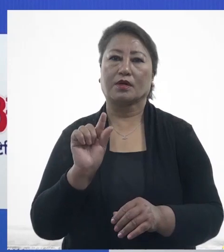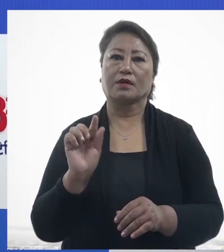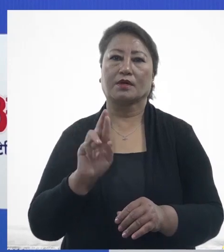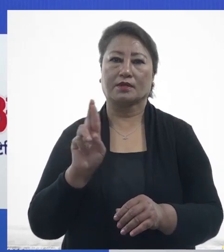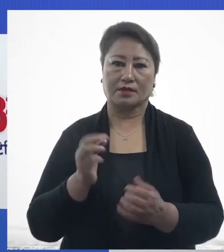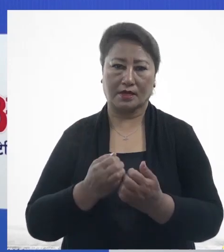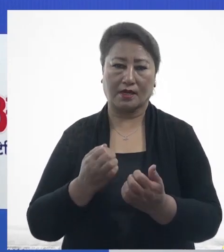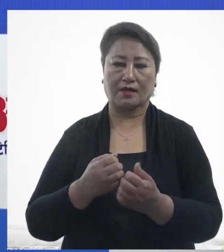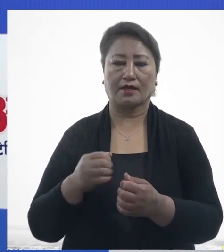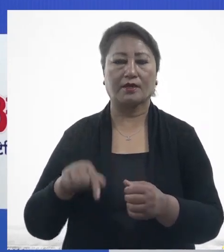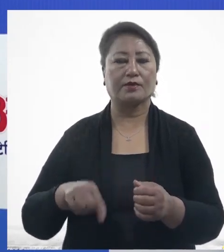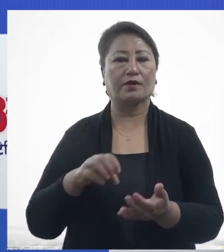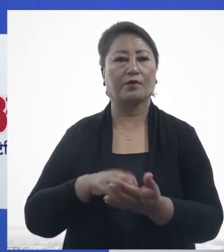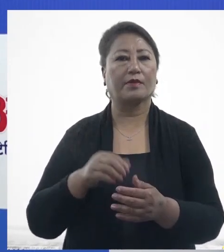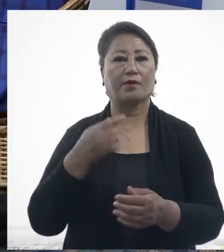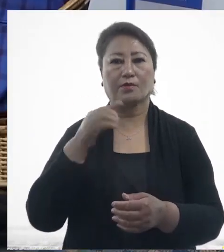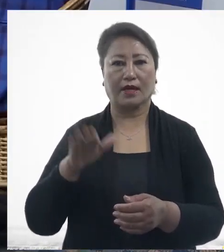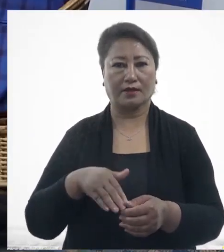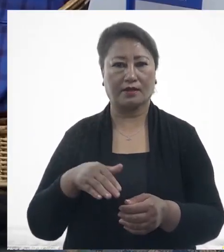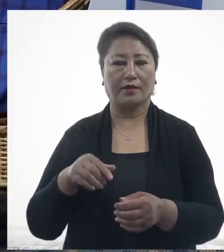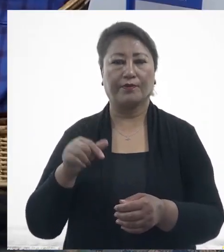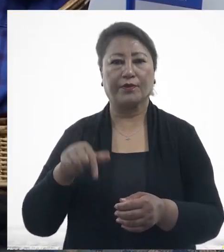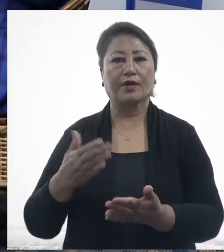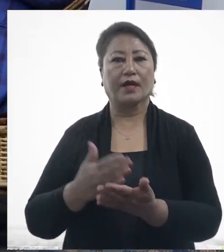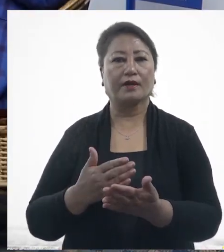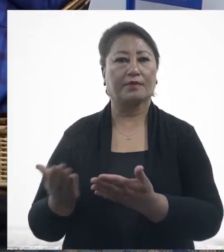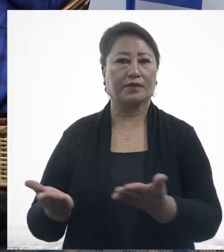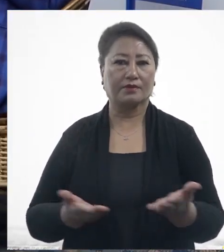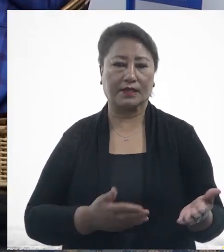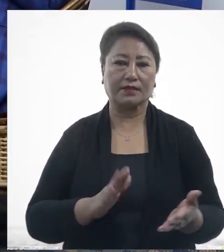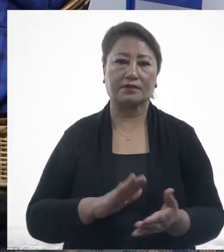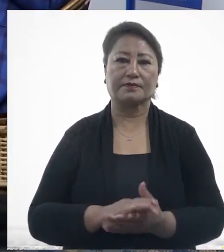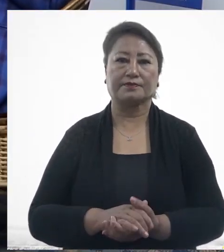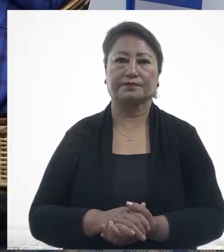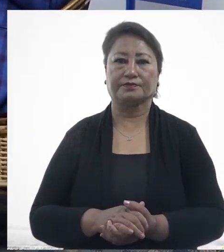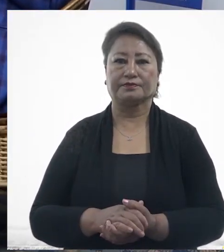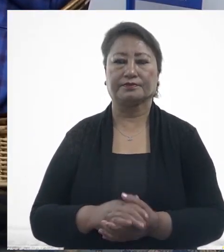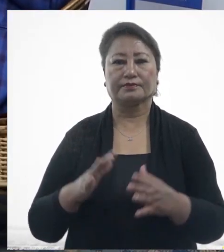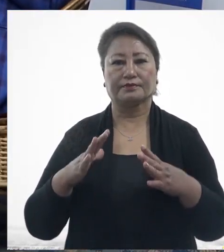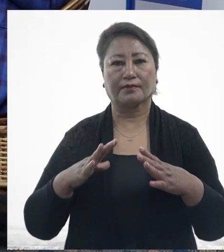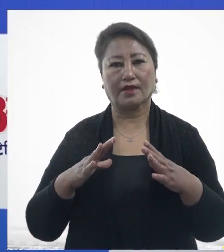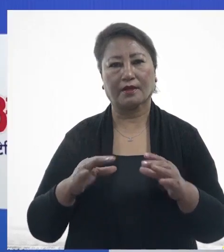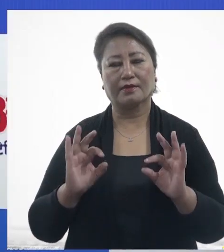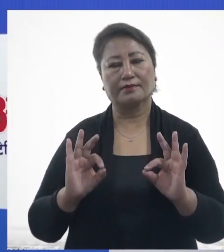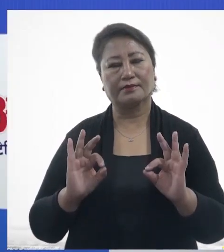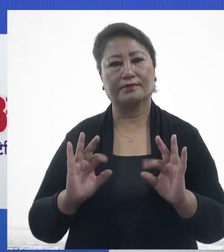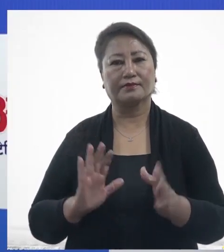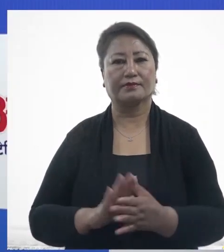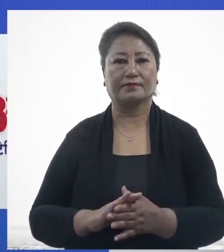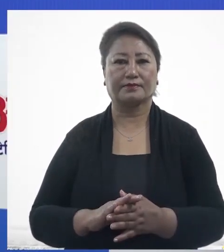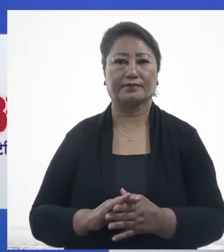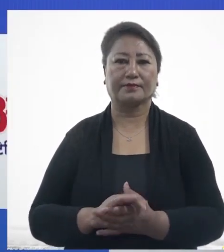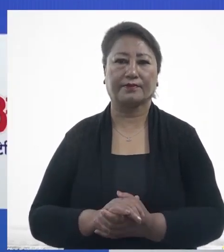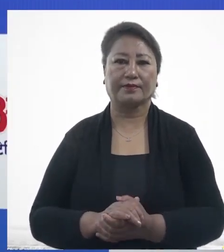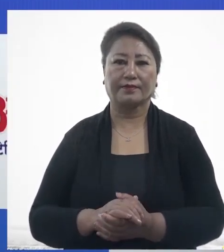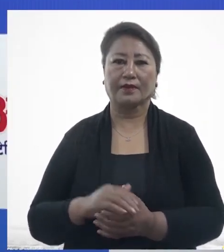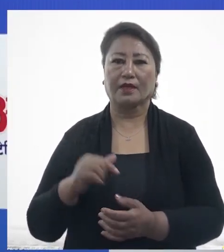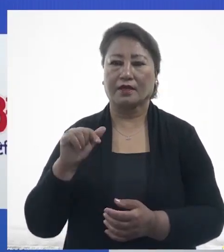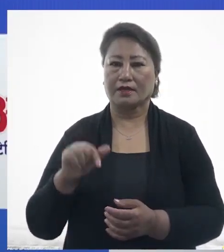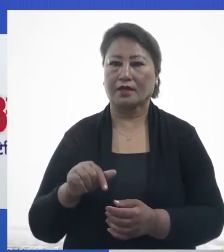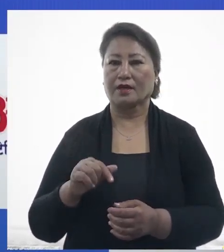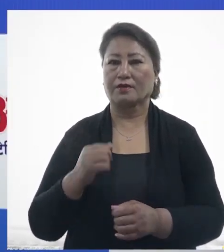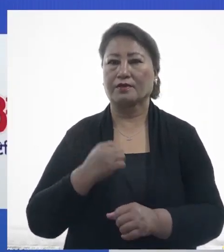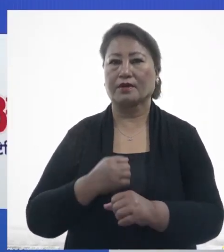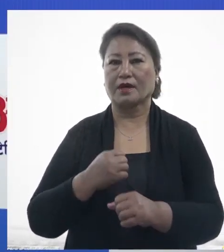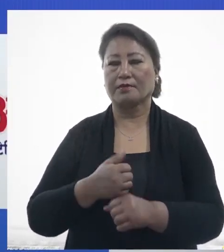स्टुडियोमा निम्त्याएका छौँ। सर, यहाँलाई हाम्रो स्टुडियोमा स्वागत गर्छु। धन्यवाद। आराम हुनुहुन्छ? एकदम ठिक छु। कस्तो छ हजुरलाई? अनि ठिकै छ। म यहाँहरूको